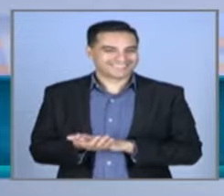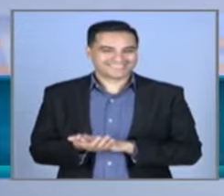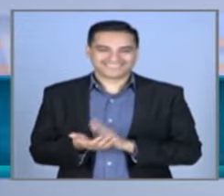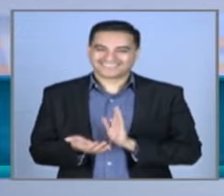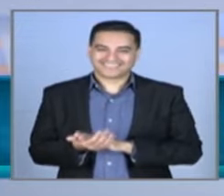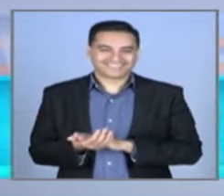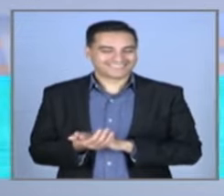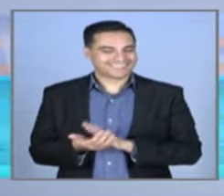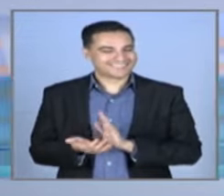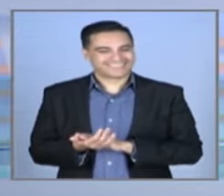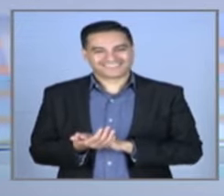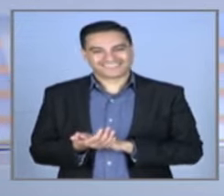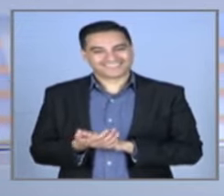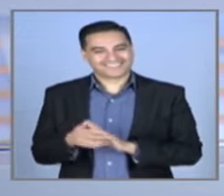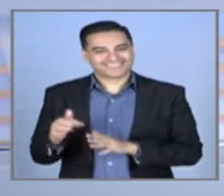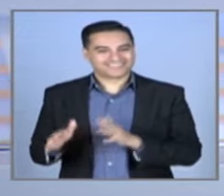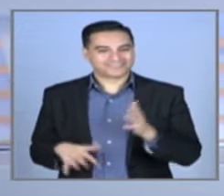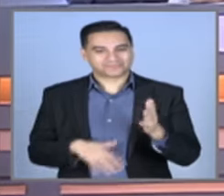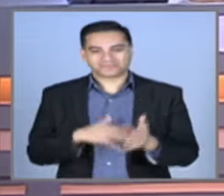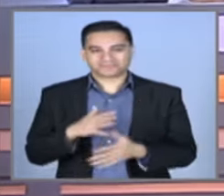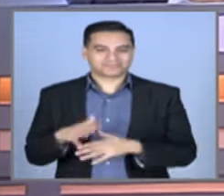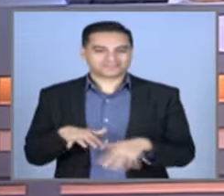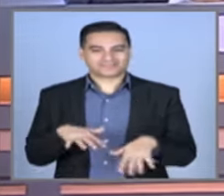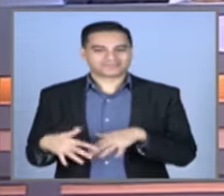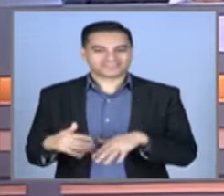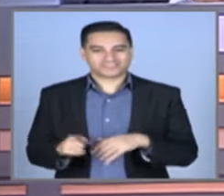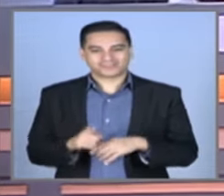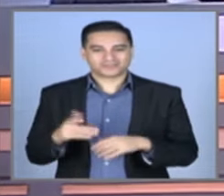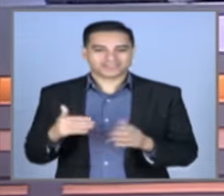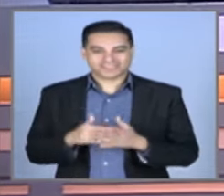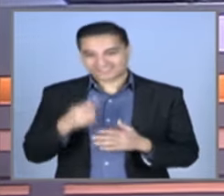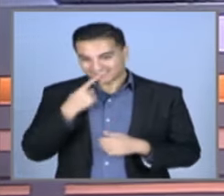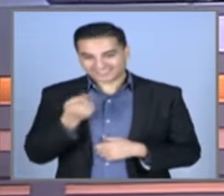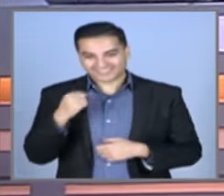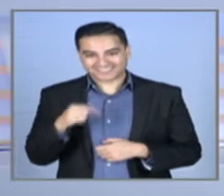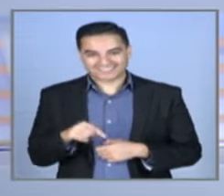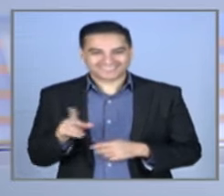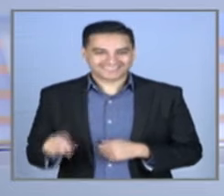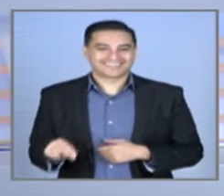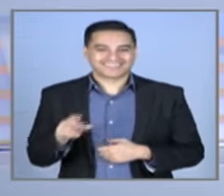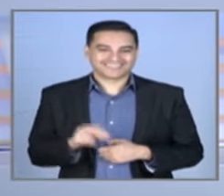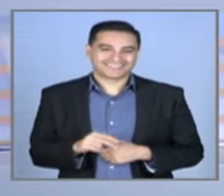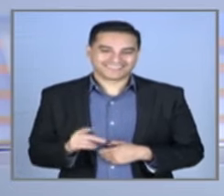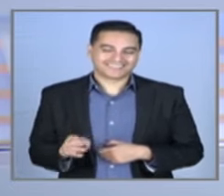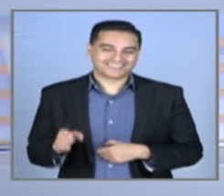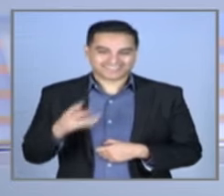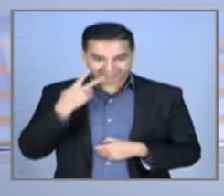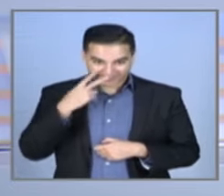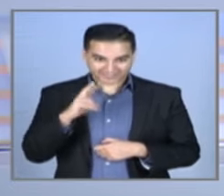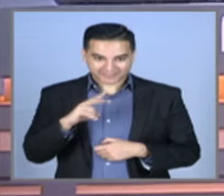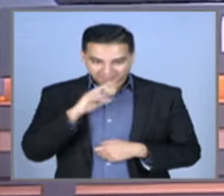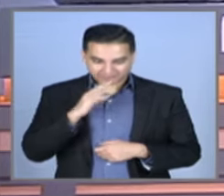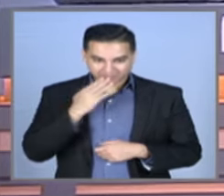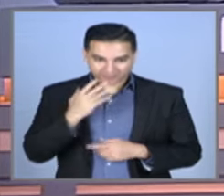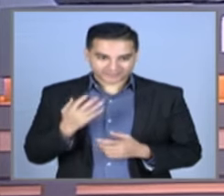برافو عليك. كان هيحصل لخبطة في السؤال ده. السؤال الأخير السنة اللي فاتت برضو كنا هنضيع. برضو كان هيقول إجابة غلط.